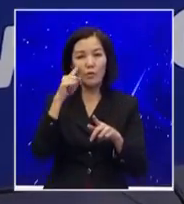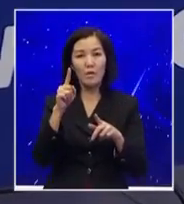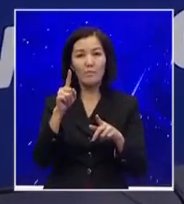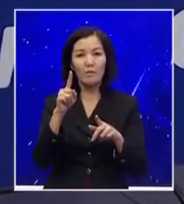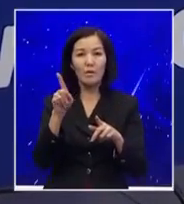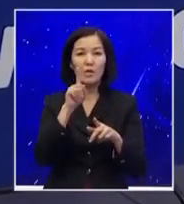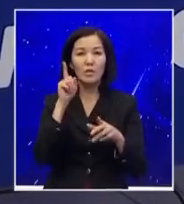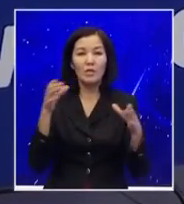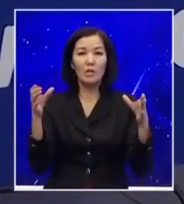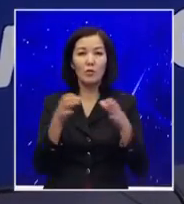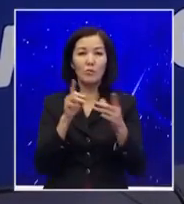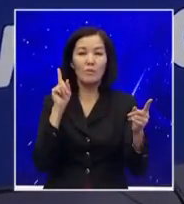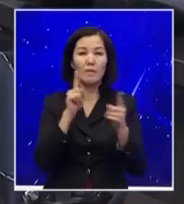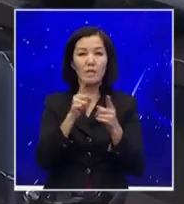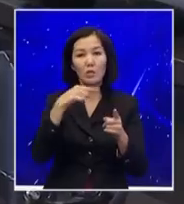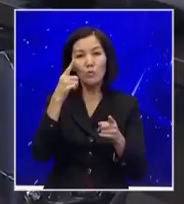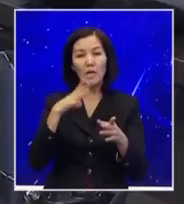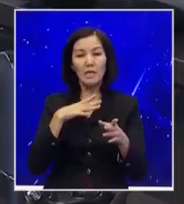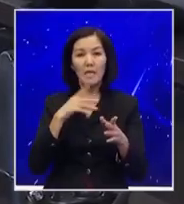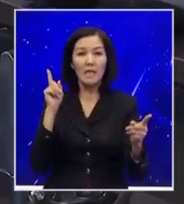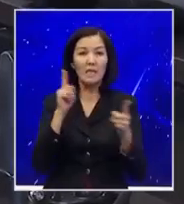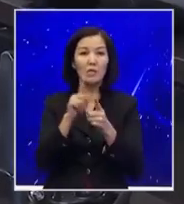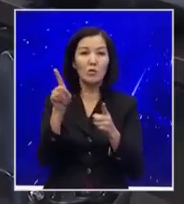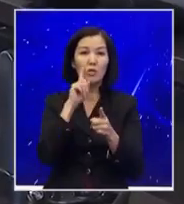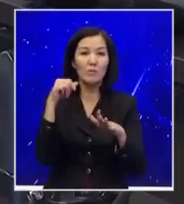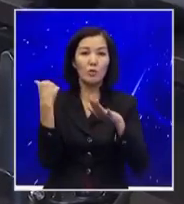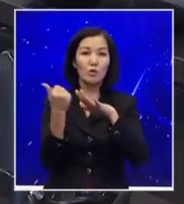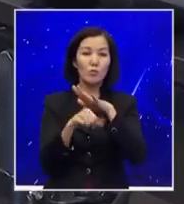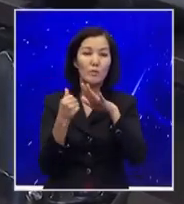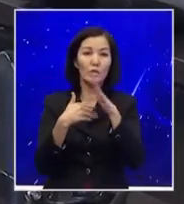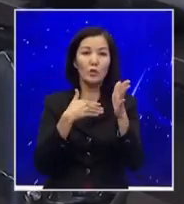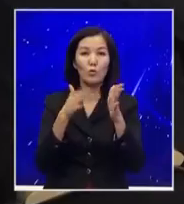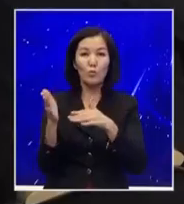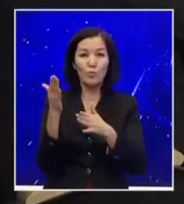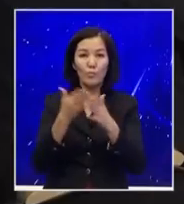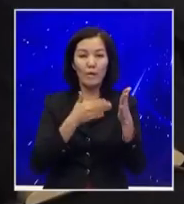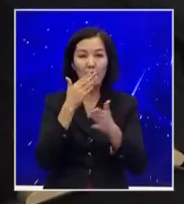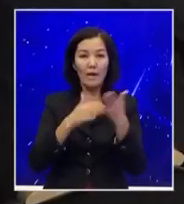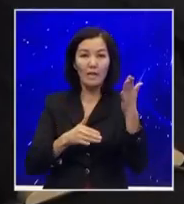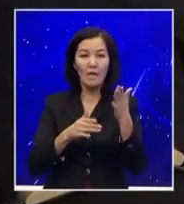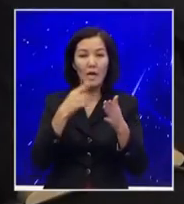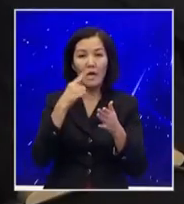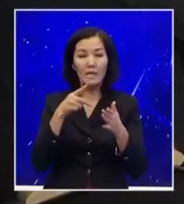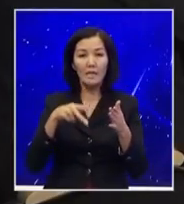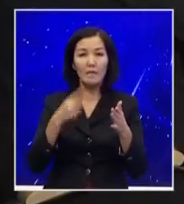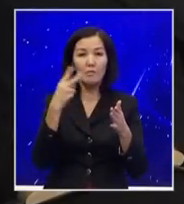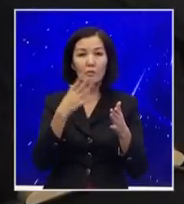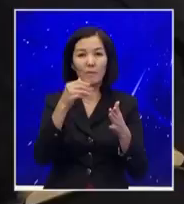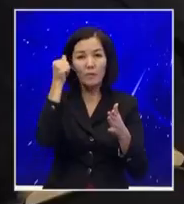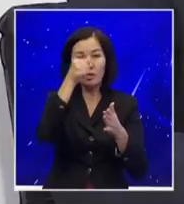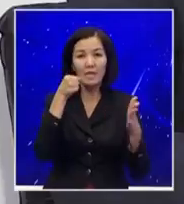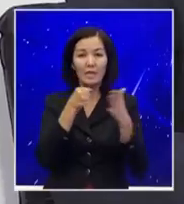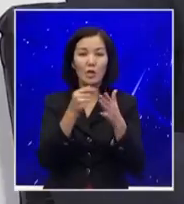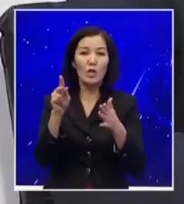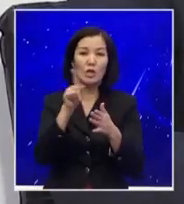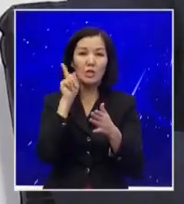жастарымен кездесу барысында айтты. Кездесуде жастар жұмыссыздығын жою мәселесі сөз болды. 2025 жылға дейін